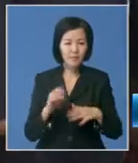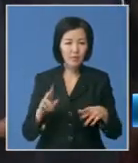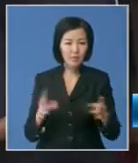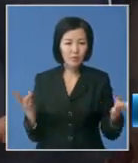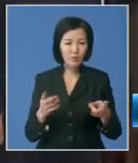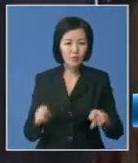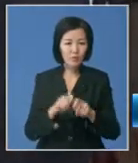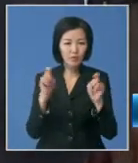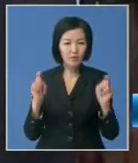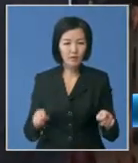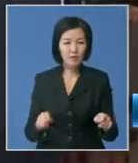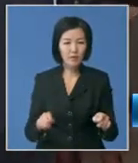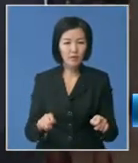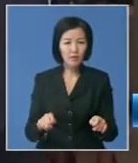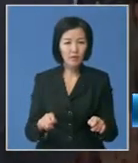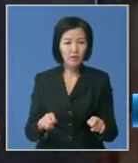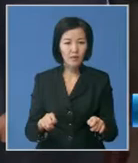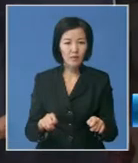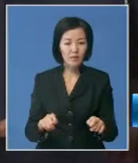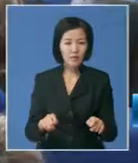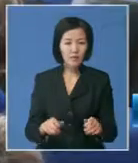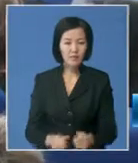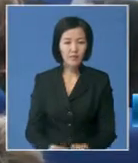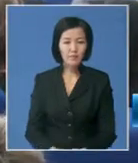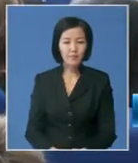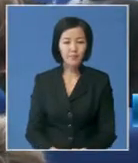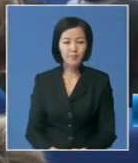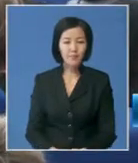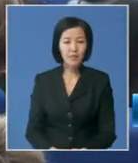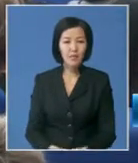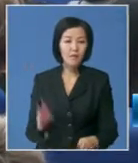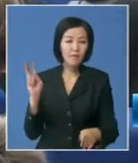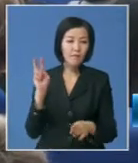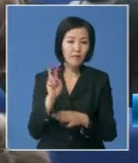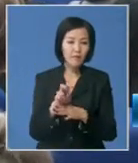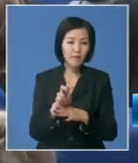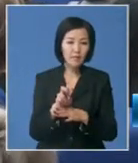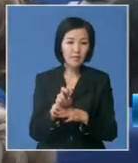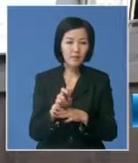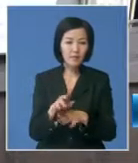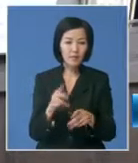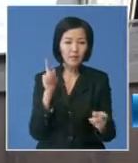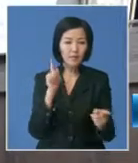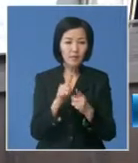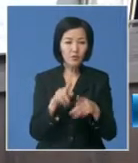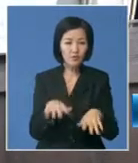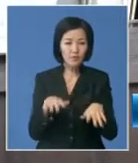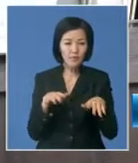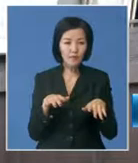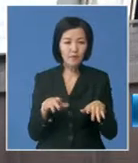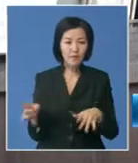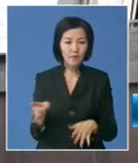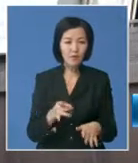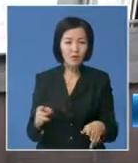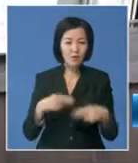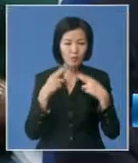в рост и подытожив a guest жалко мэр провел встречу с активом района где особо